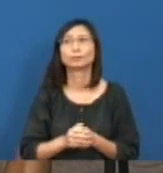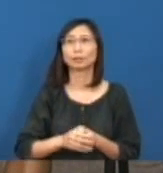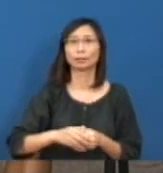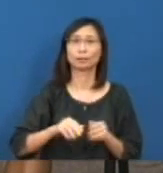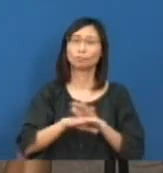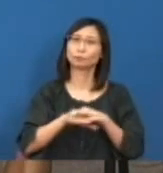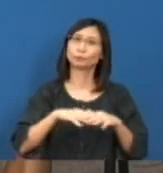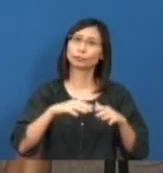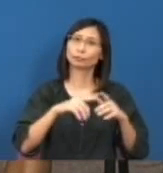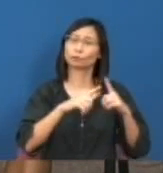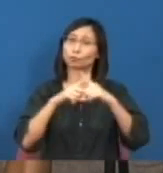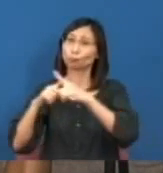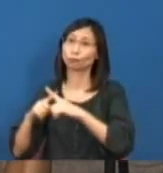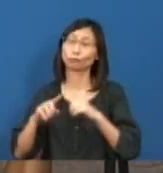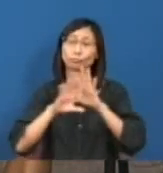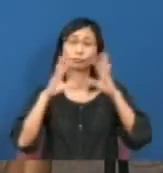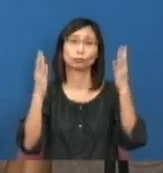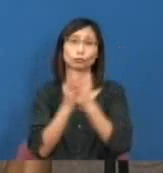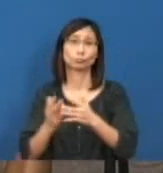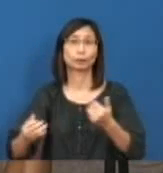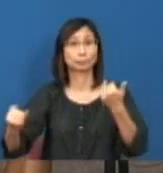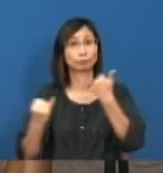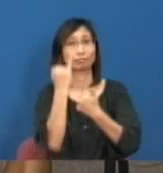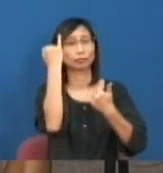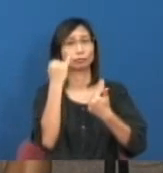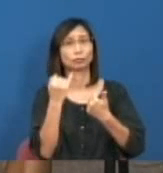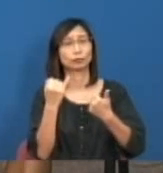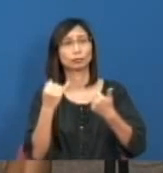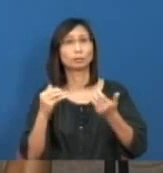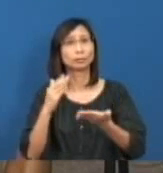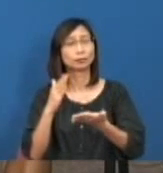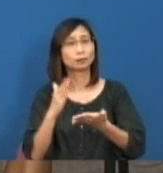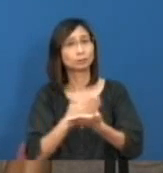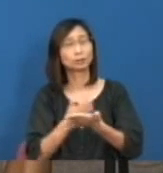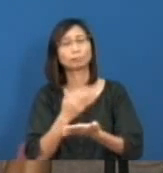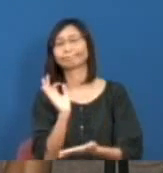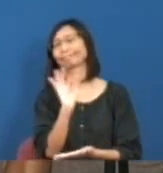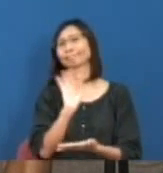嘅挑戰，即係佢領導地位啊。咁亦都未試過咧，係